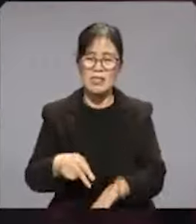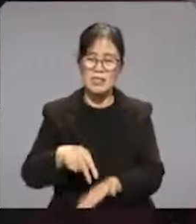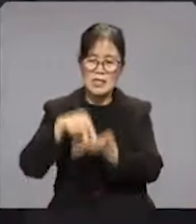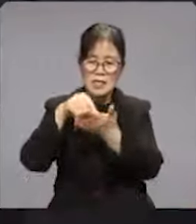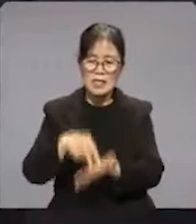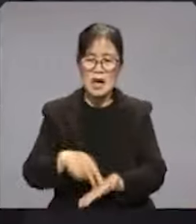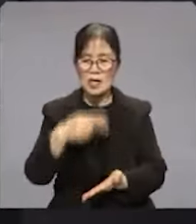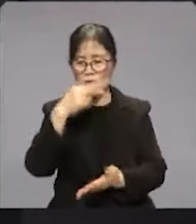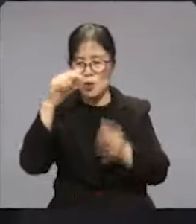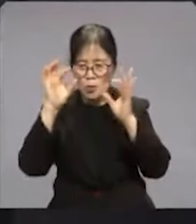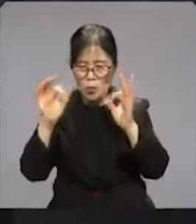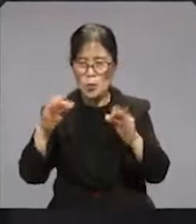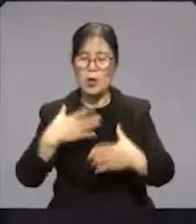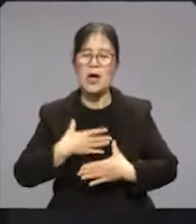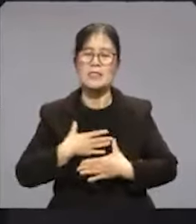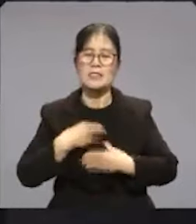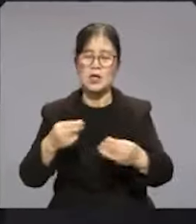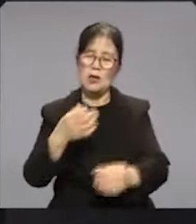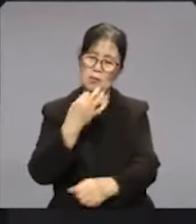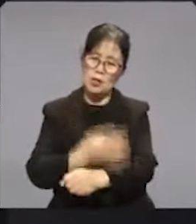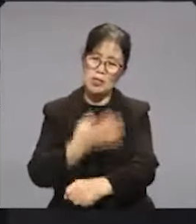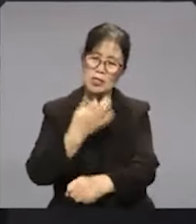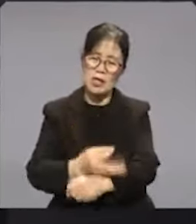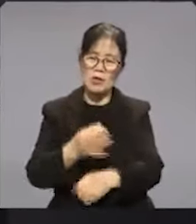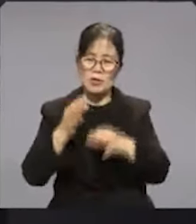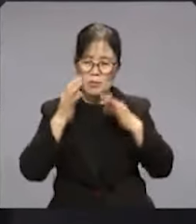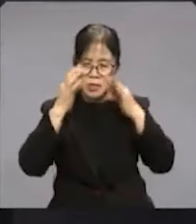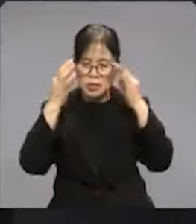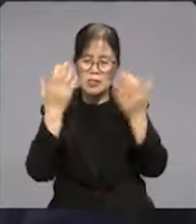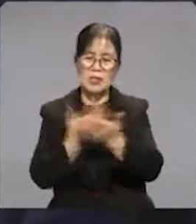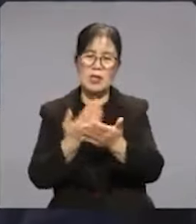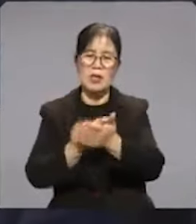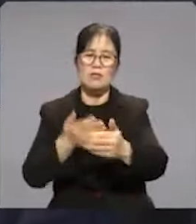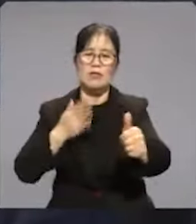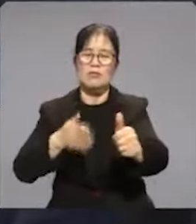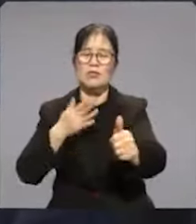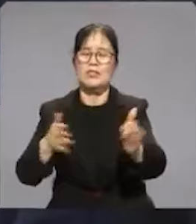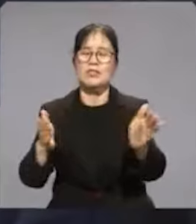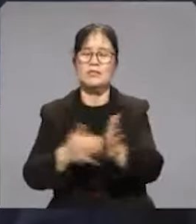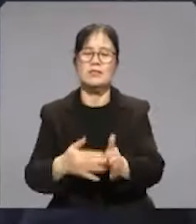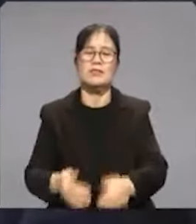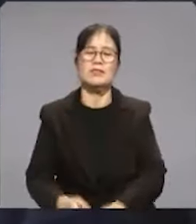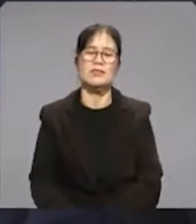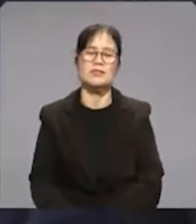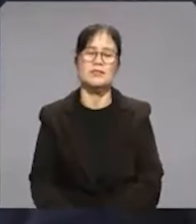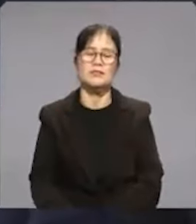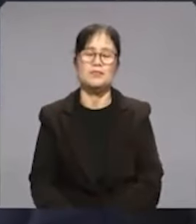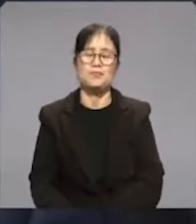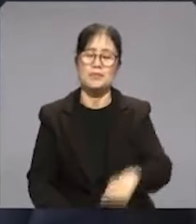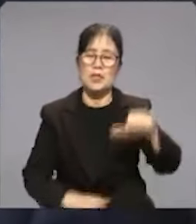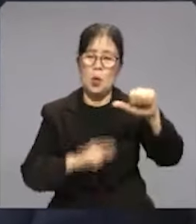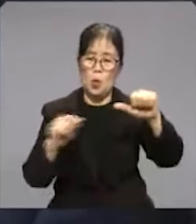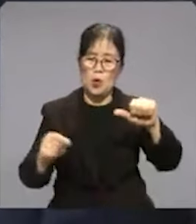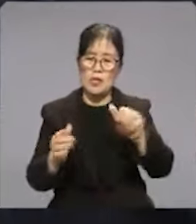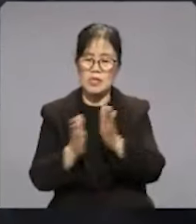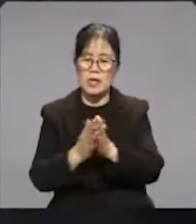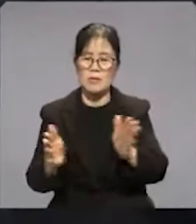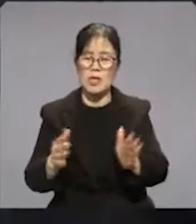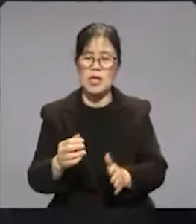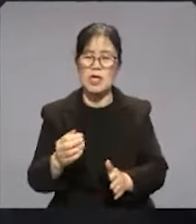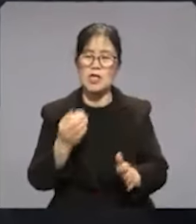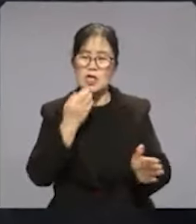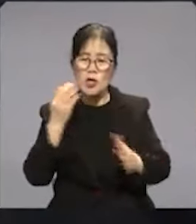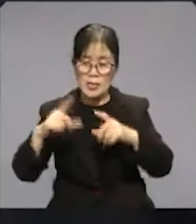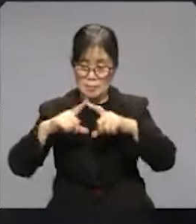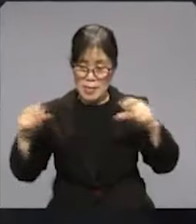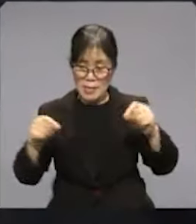둘러보고 안전운행과 편의 제공에 만전을 기해달라고 당부했습니다. 5월 시행하는 더 경기 패스를